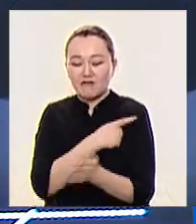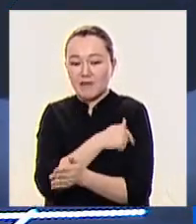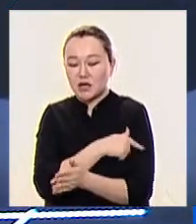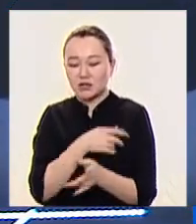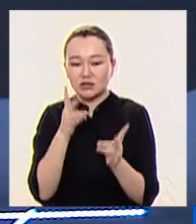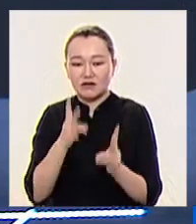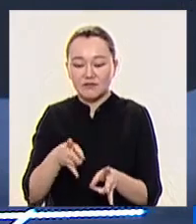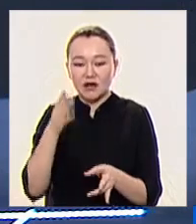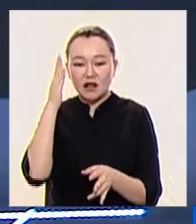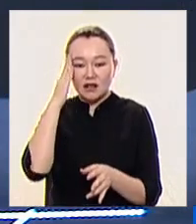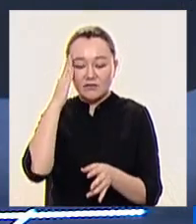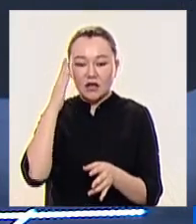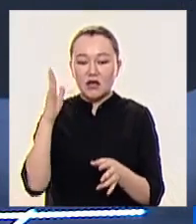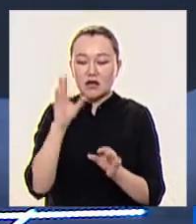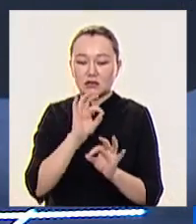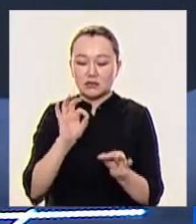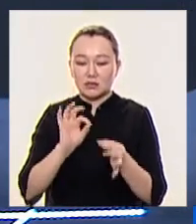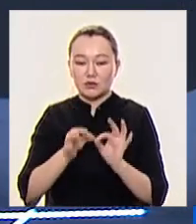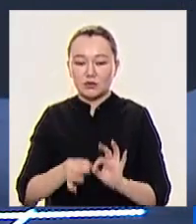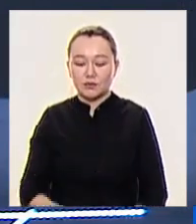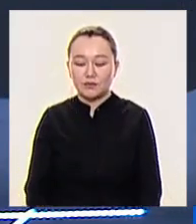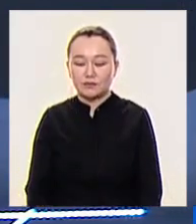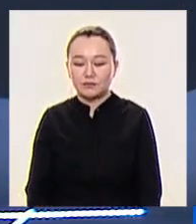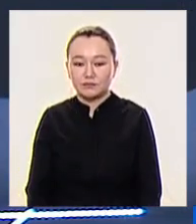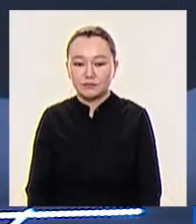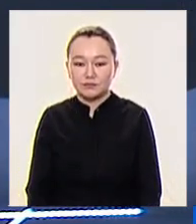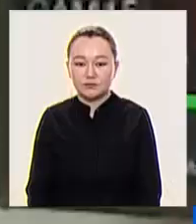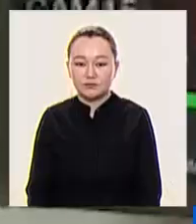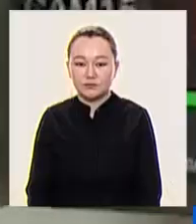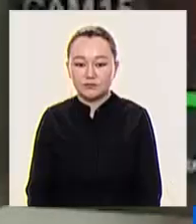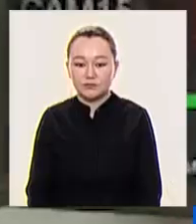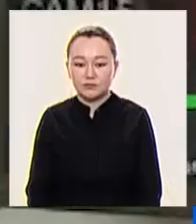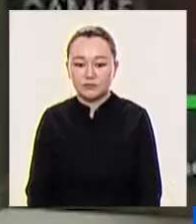с травмой головы. Бахром Абдуллаев разбирался в этой ситуации.